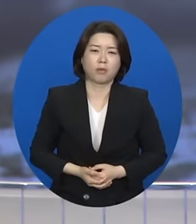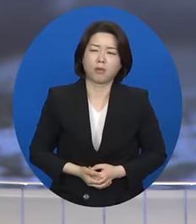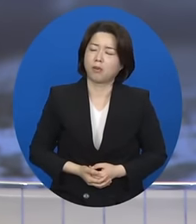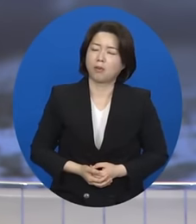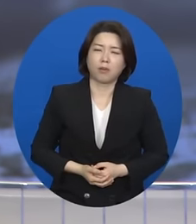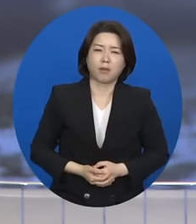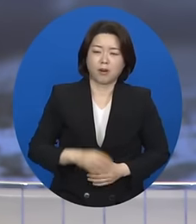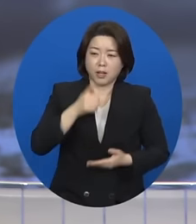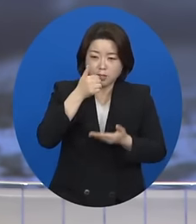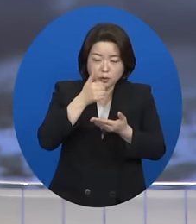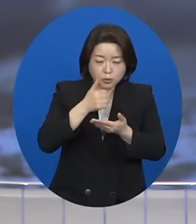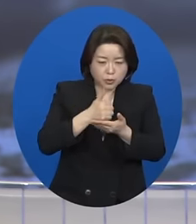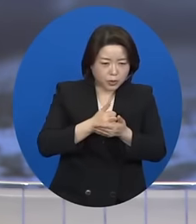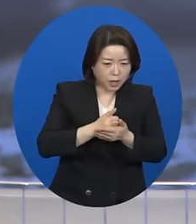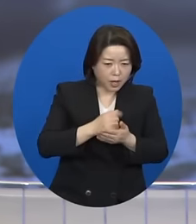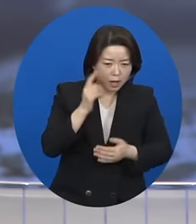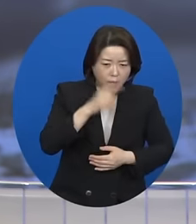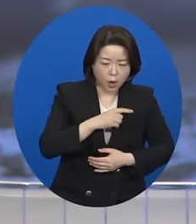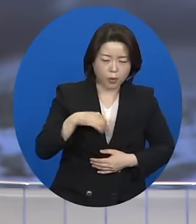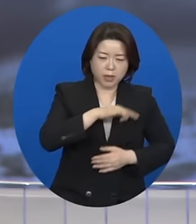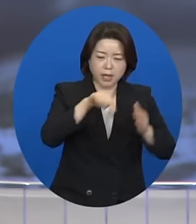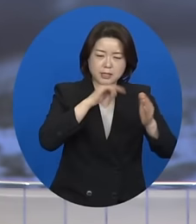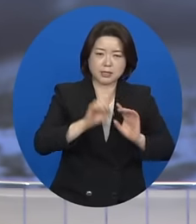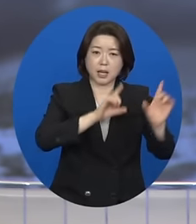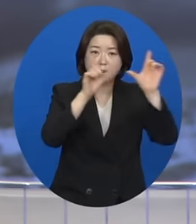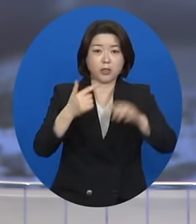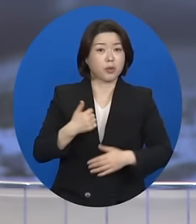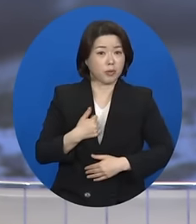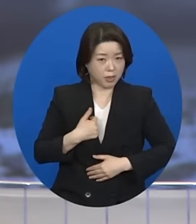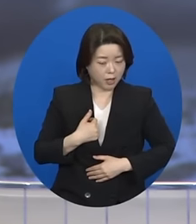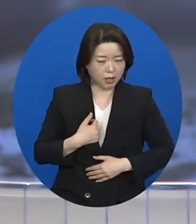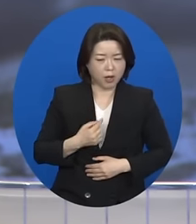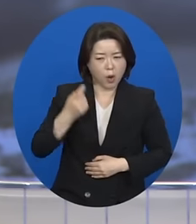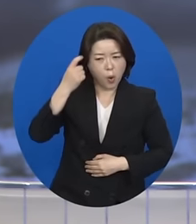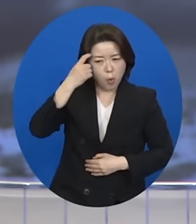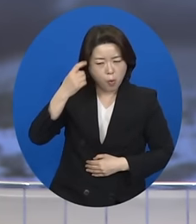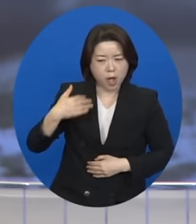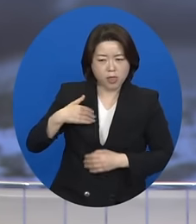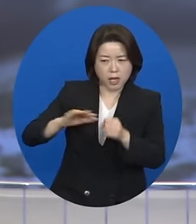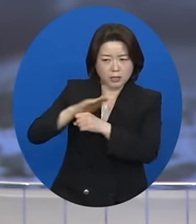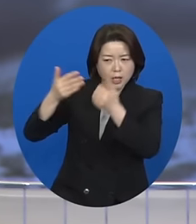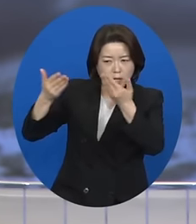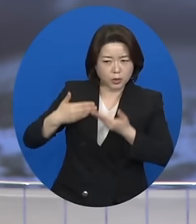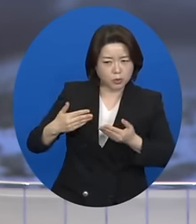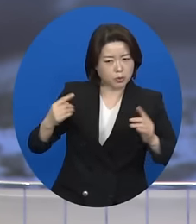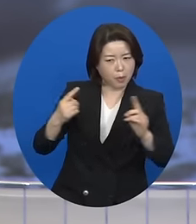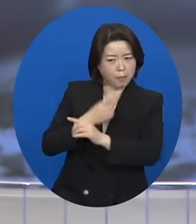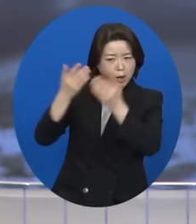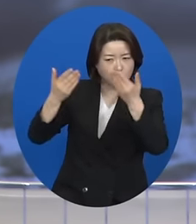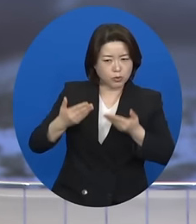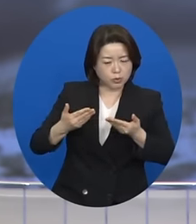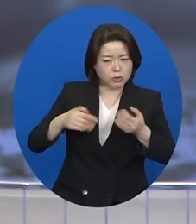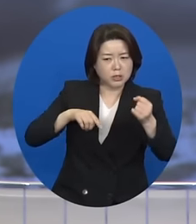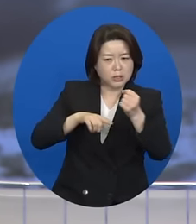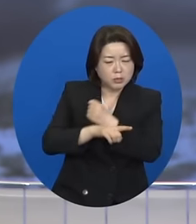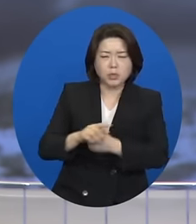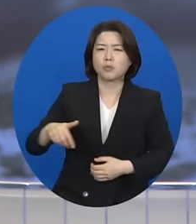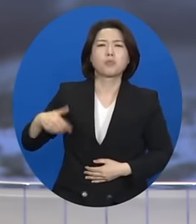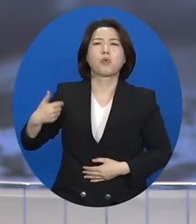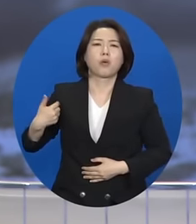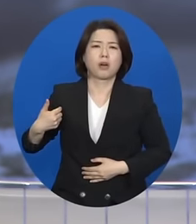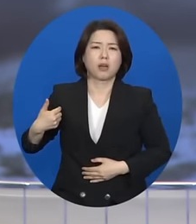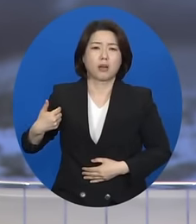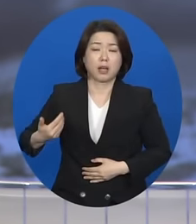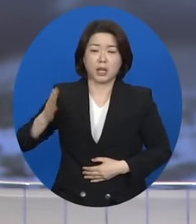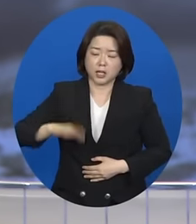죄악속에 인중 수인 를까 사서 했습니다